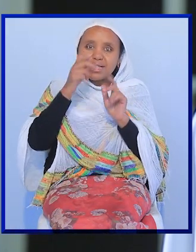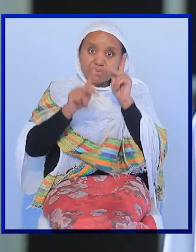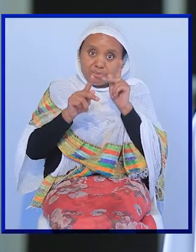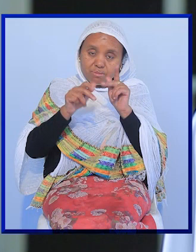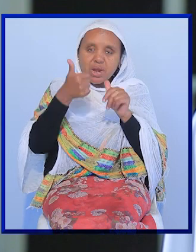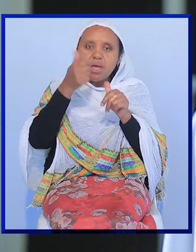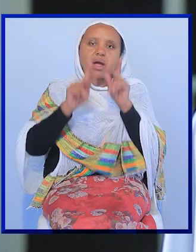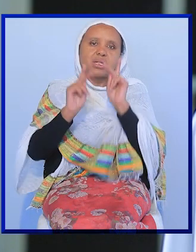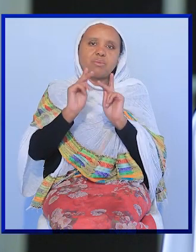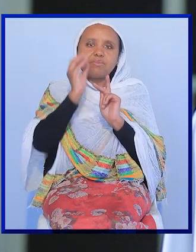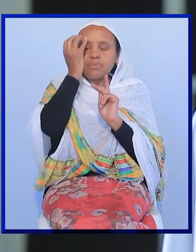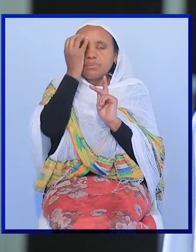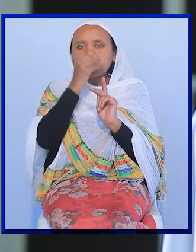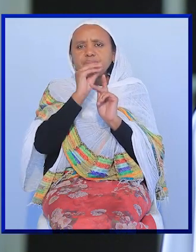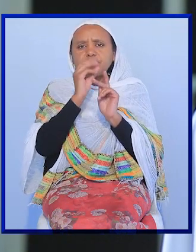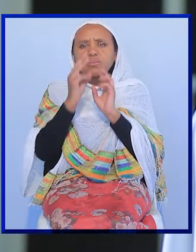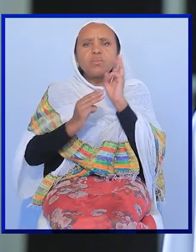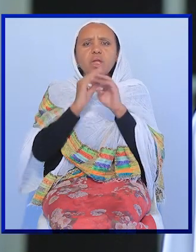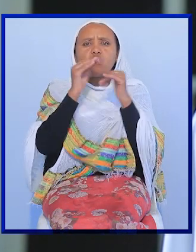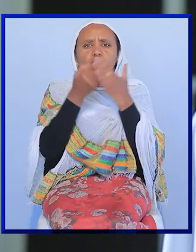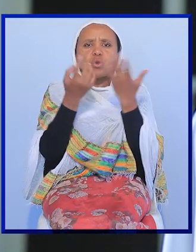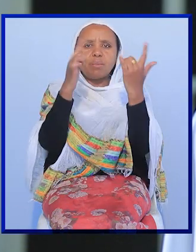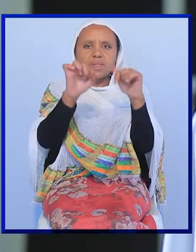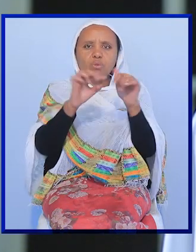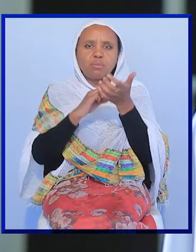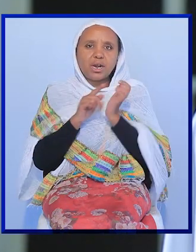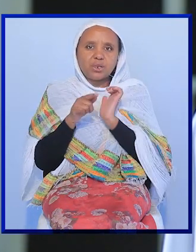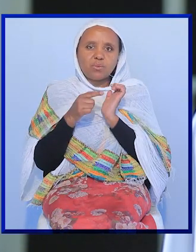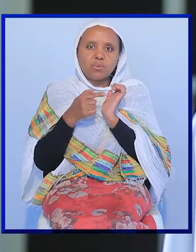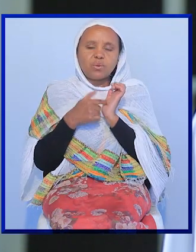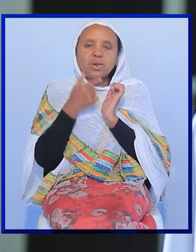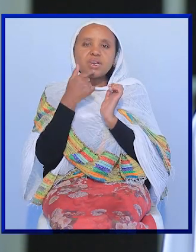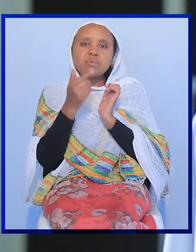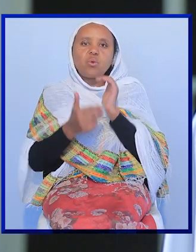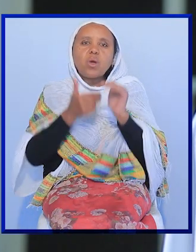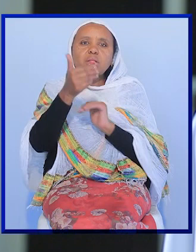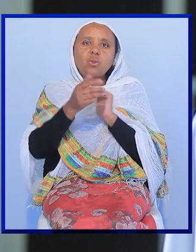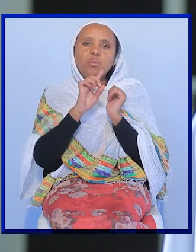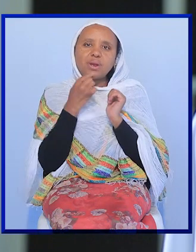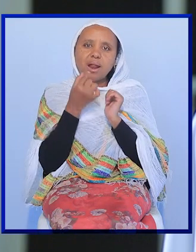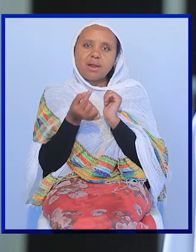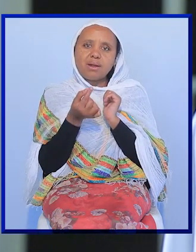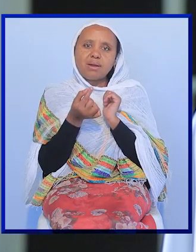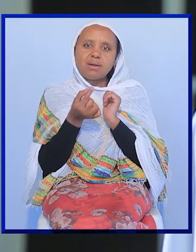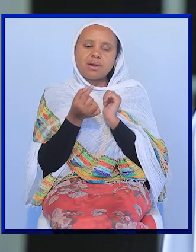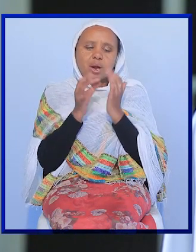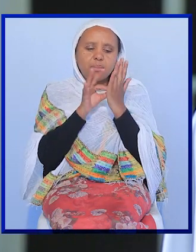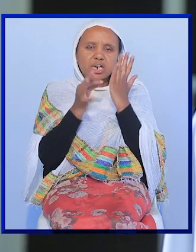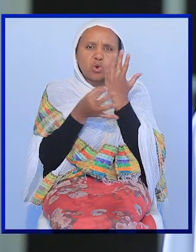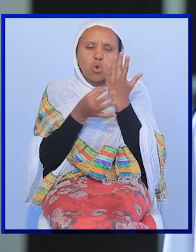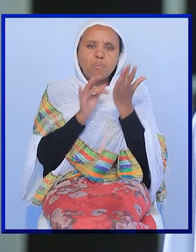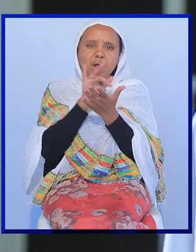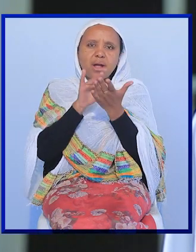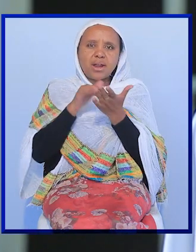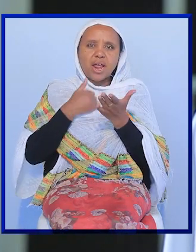ለአህዛብ ለእስራኤልም ለዓለምም ሁሉ ነው የመጣው እሱ። እንዲህ አለና ታዲያ ቀጥሎ ምን ይላል? በእሾ መካከል